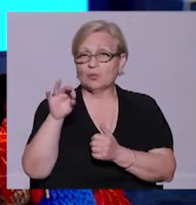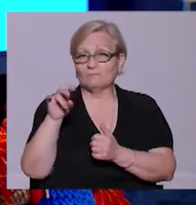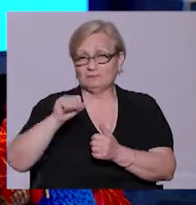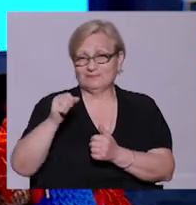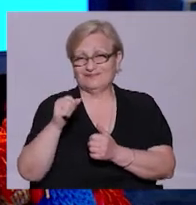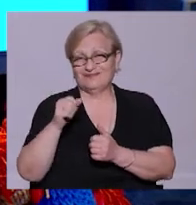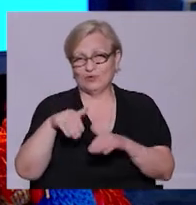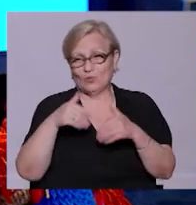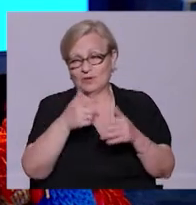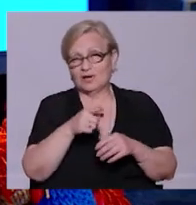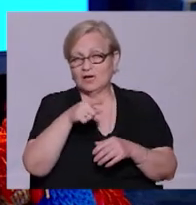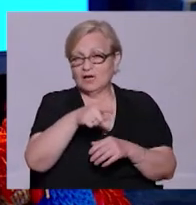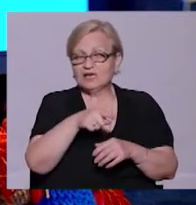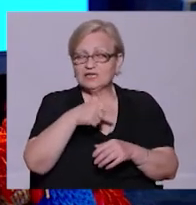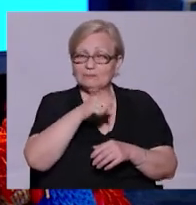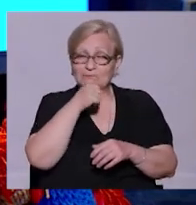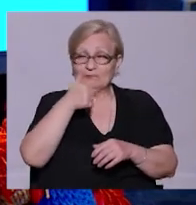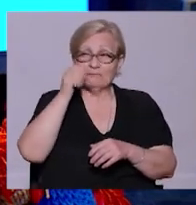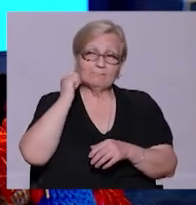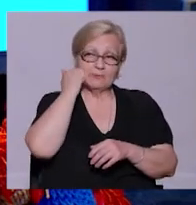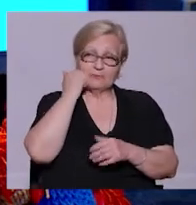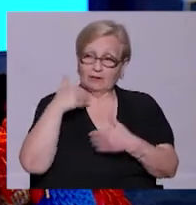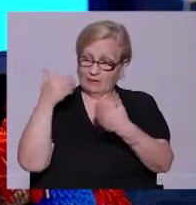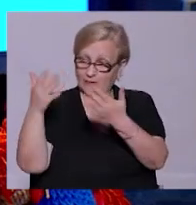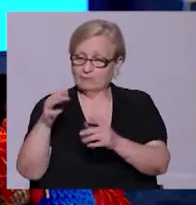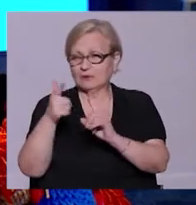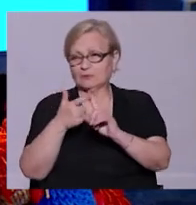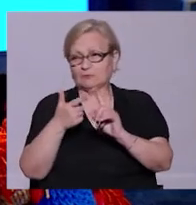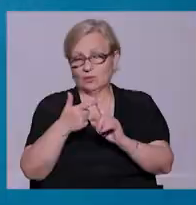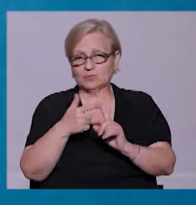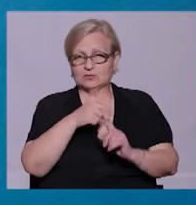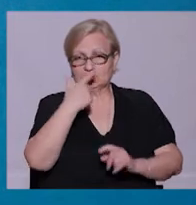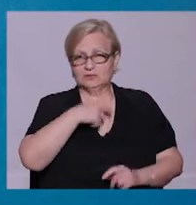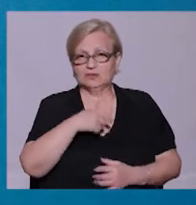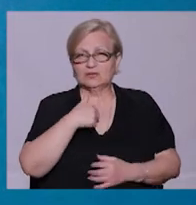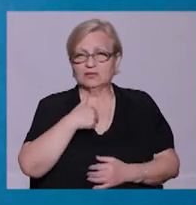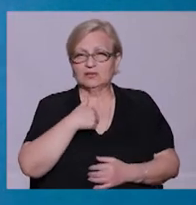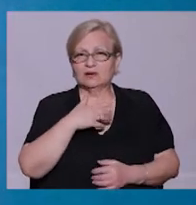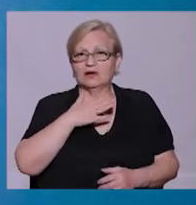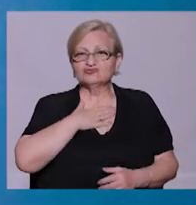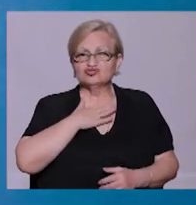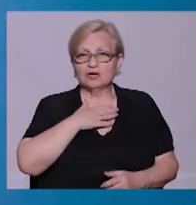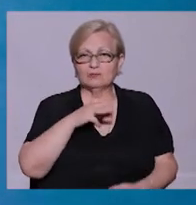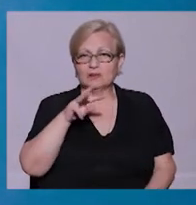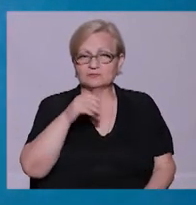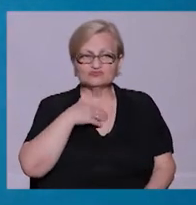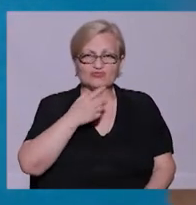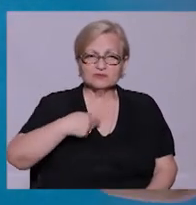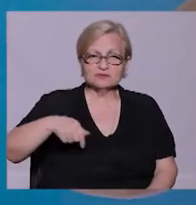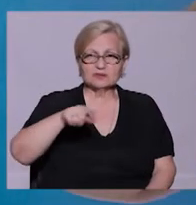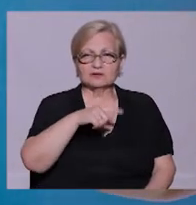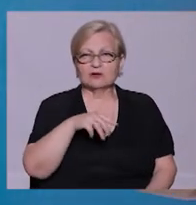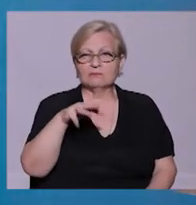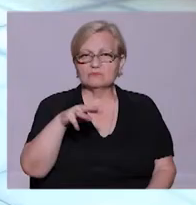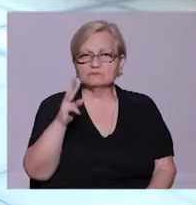რომ შენსკენ რა ხდება ისის დაწერეო, ეს პეპის დაუწერია. ჩემკენ მშვიდობაო. ოღონ ნახეთ